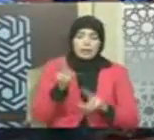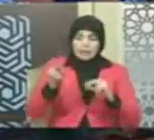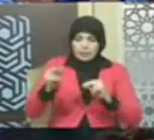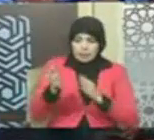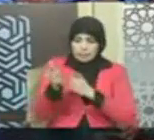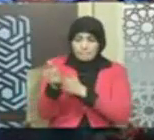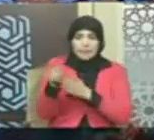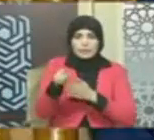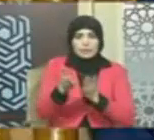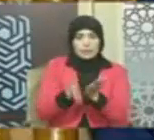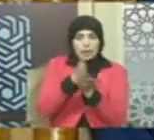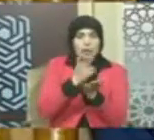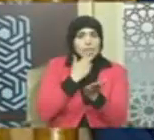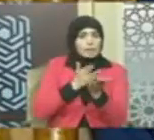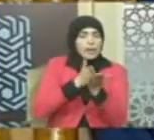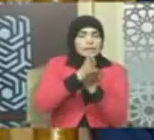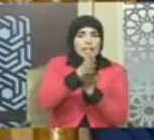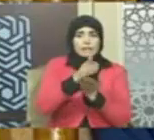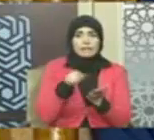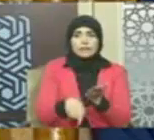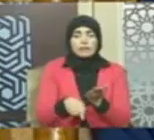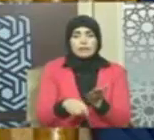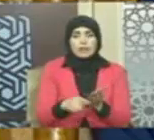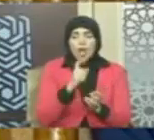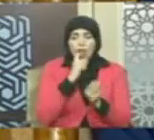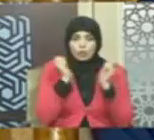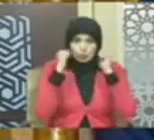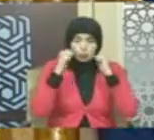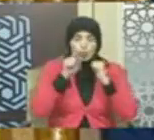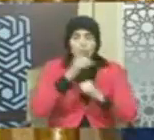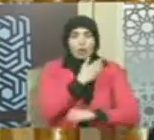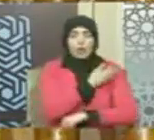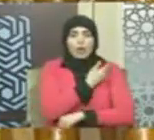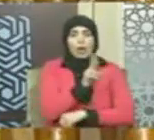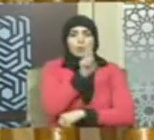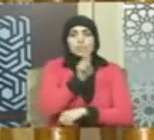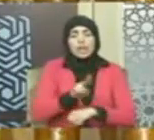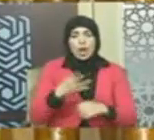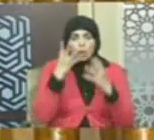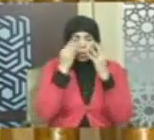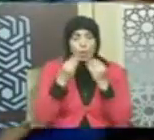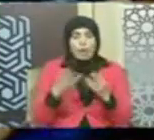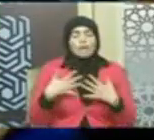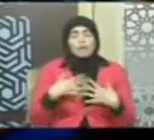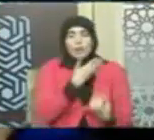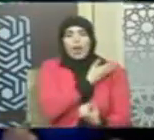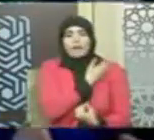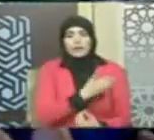اتبعهم ويتبعهم بإحسان. توبوا إلى الله واسألوه العفو والعافية.